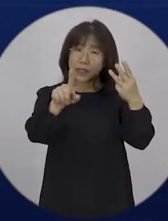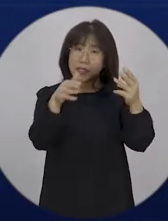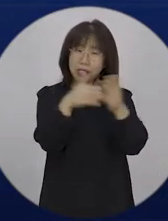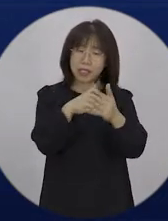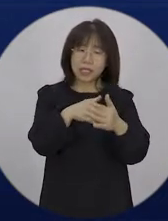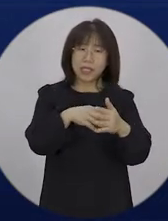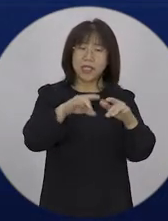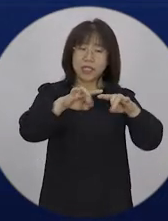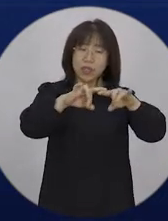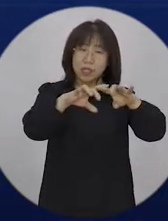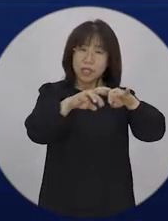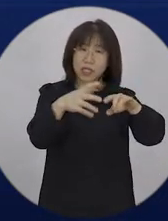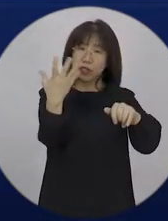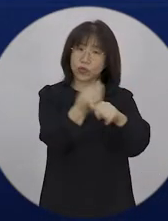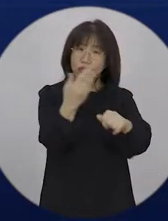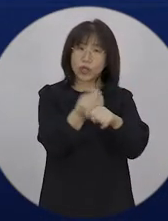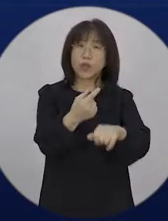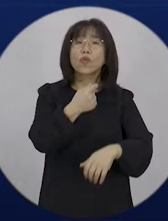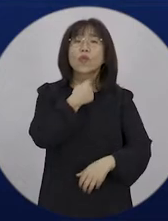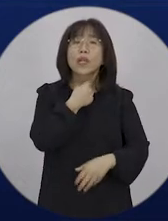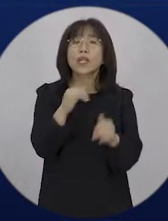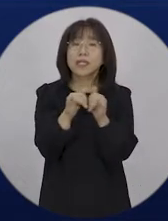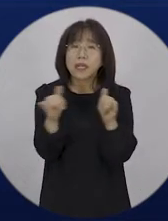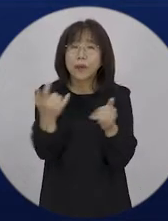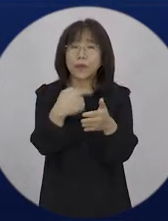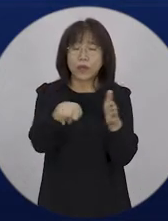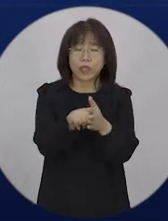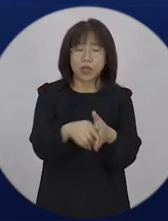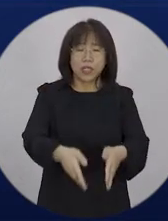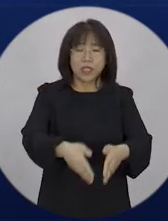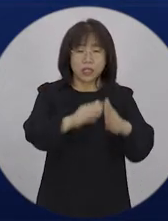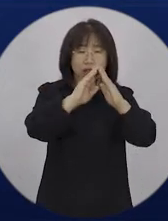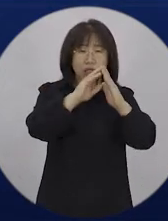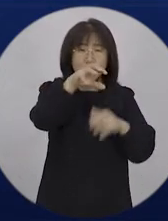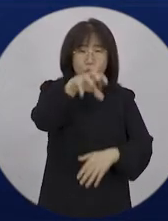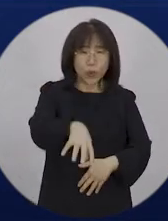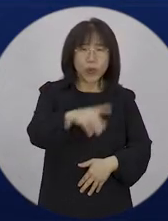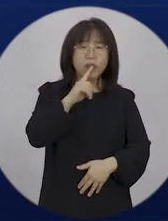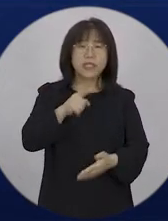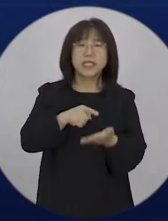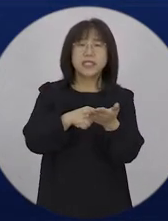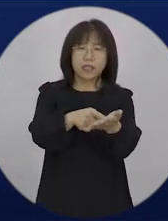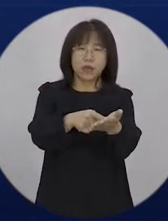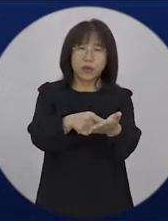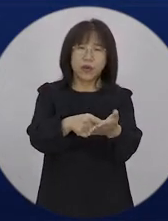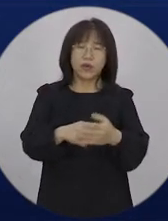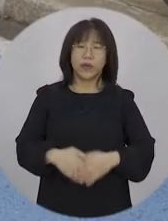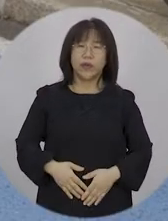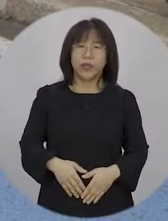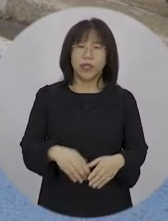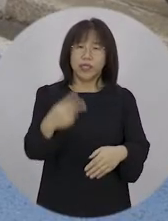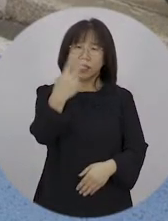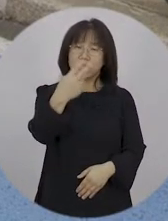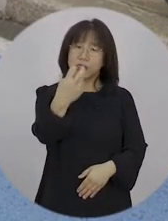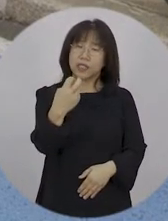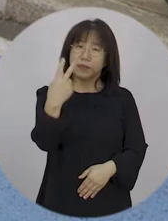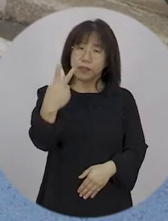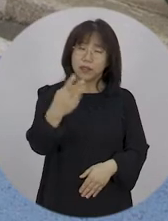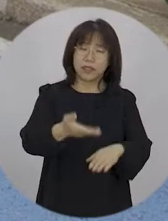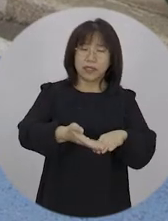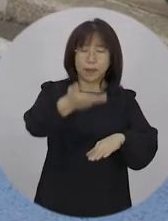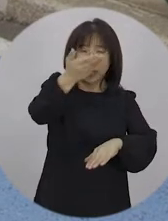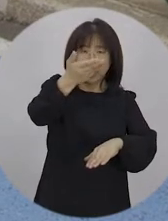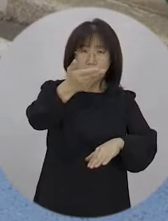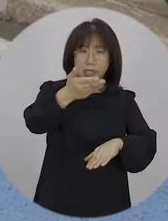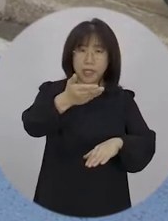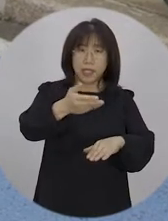전기차 충전을 원하는 구민을 대상으로 설치해 굳이 신청 접수를 받습니다 2002 12년도